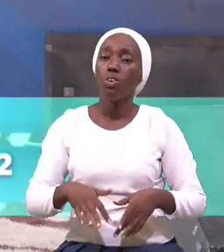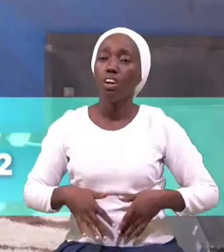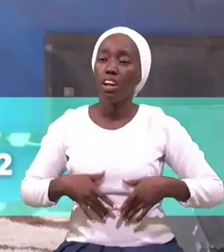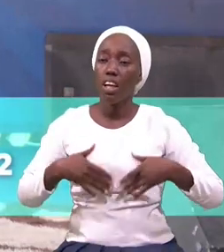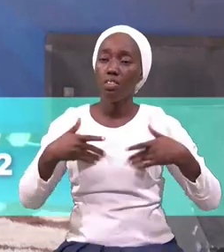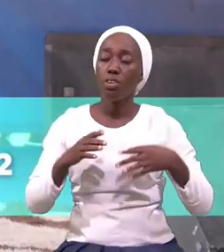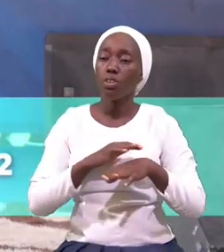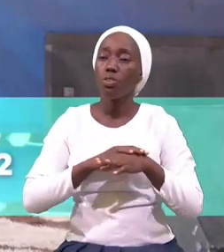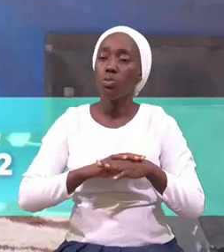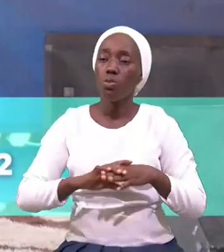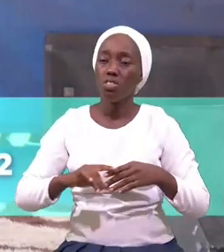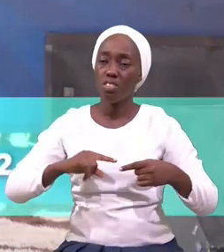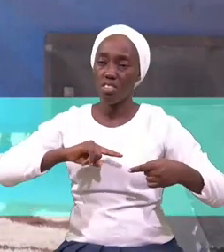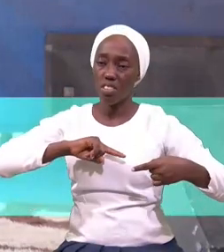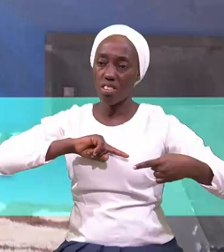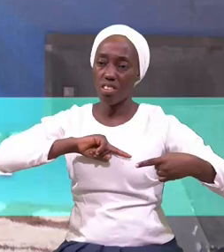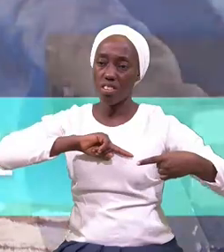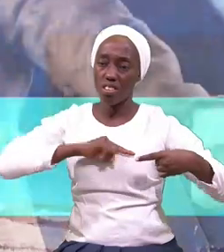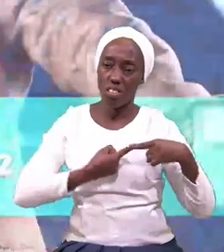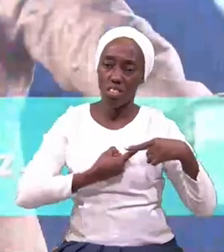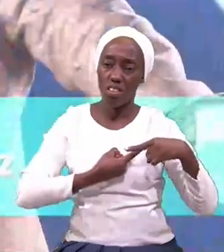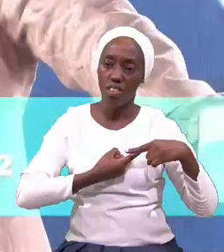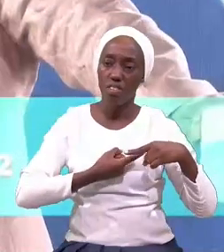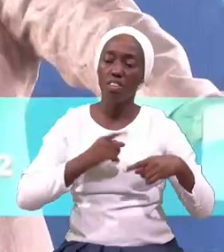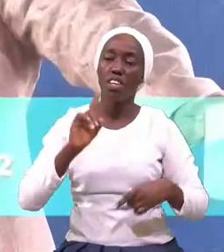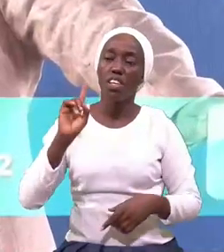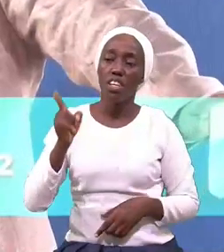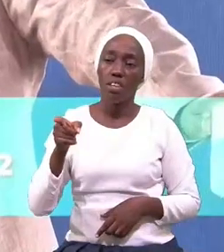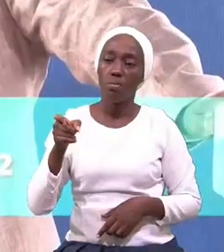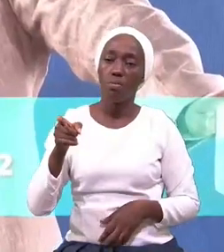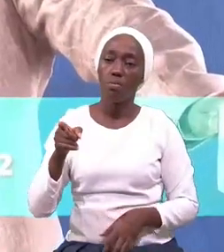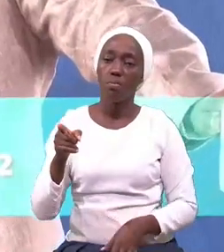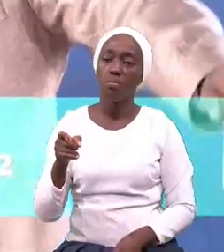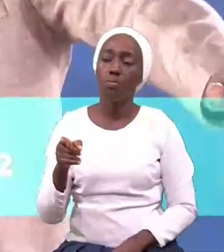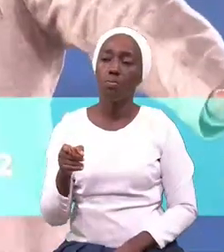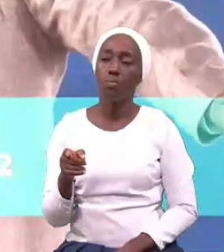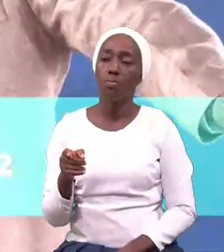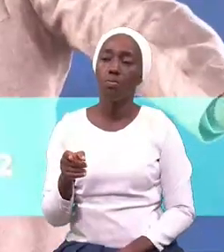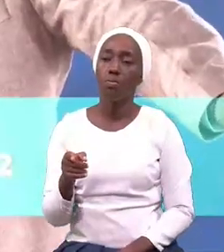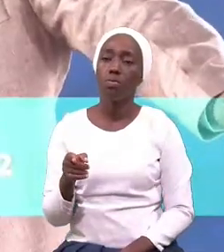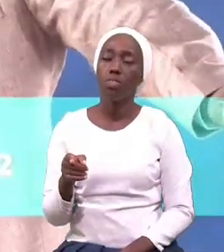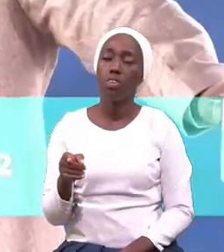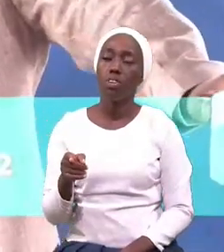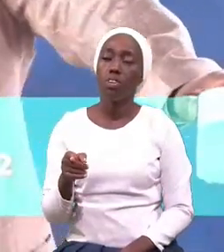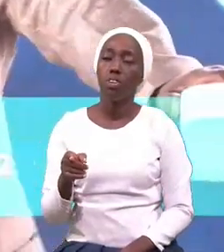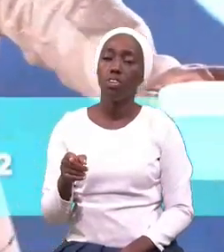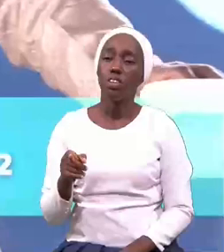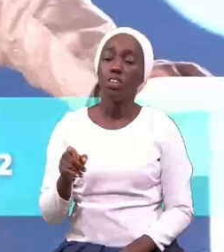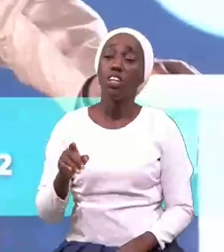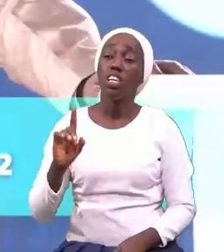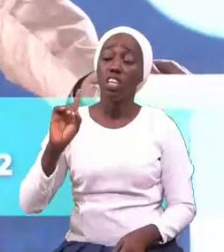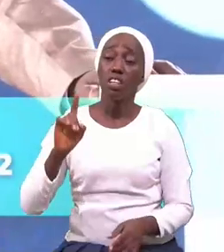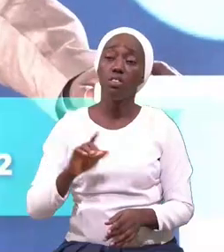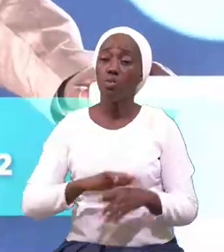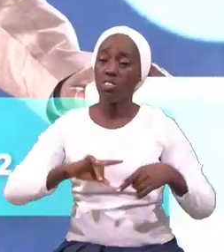Et quand vous avancez avec le Saint-Esprit, il est en même temps le docteur, le consolateur, il est tout. Ne l'attristez pas, tout ce que vous